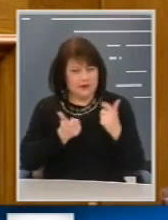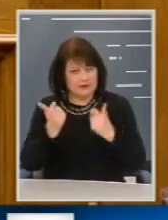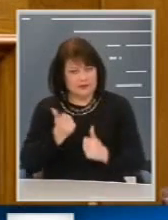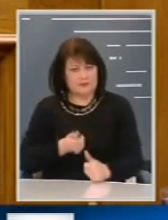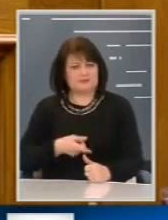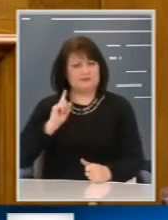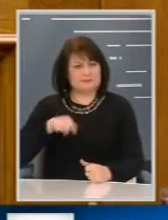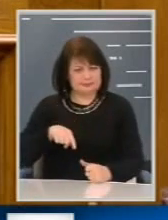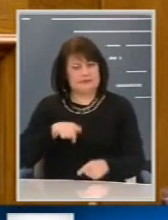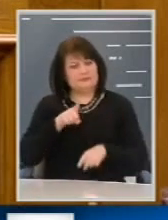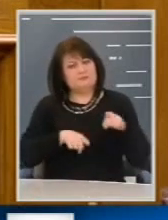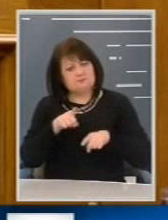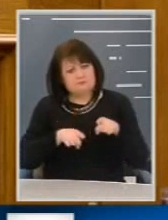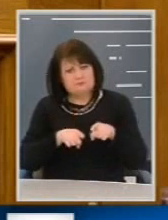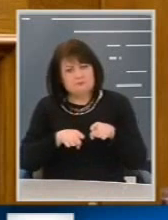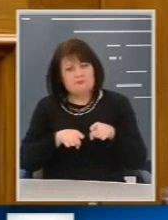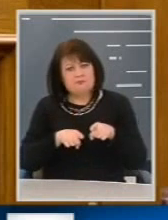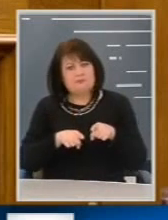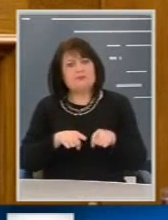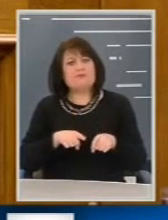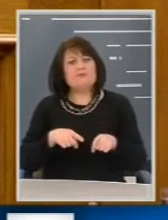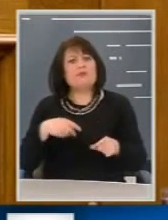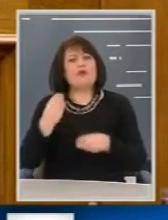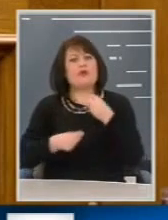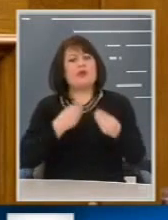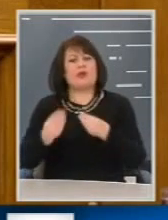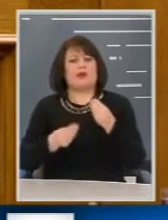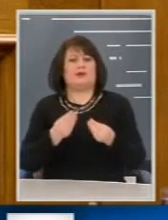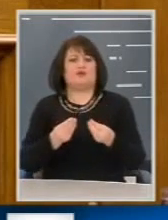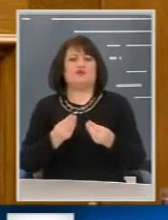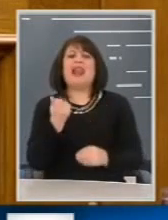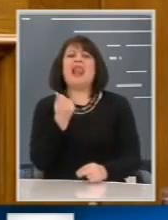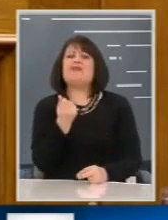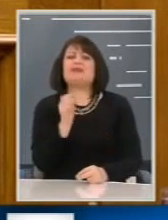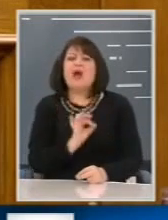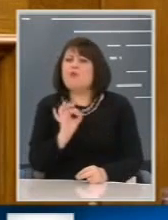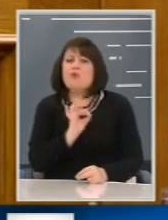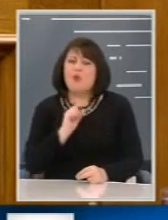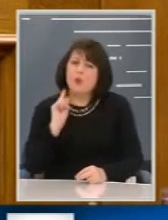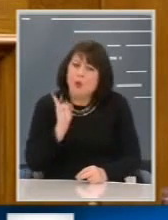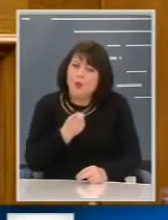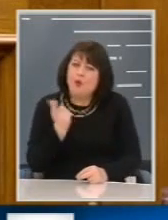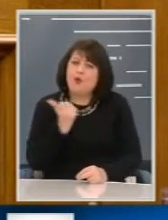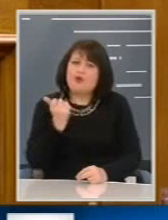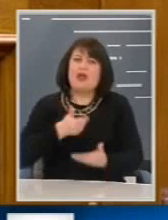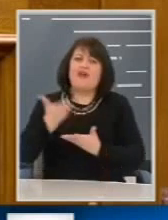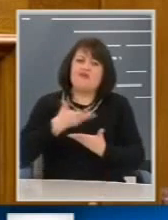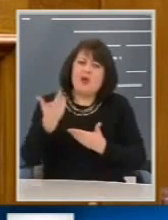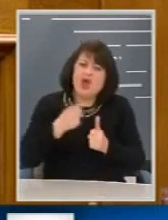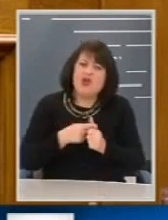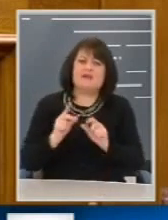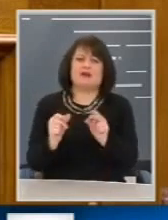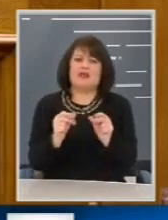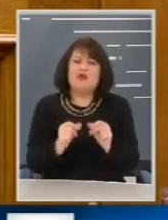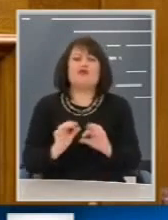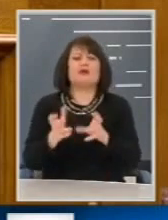με πολύ λίγες εξαιρέσεις, τον κανόνα, την αποκλειστική πηγή χρηματοδότησης στην ίδρυση εφημερίδων, ραδιοφωνικών